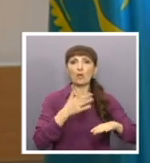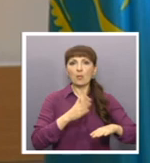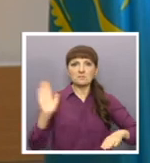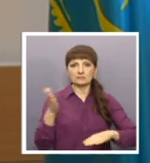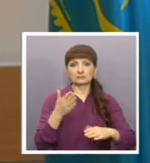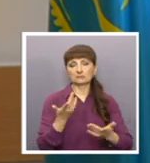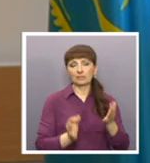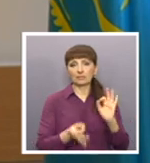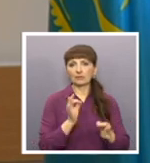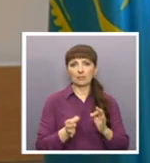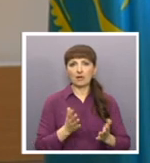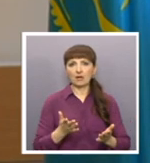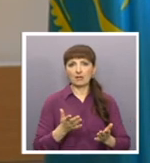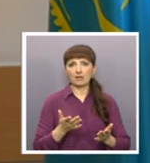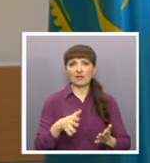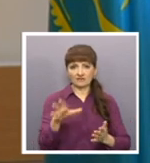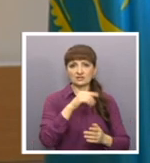по-человечески. Почему?